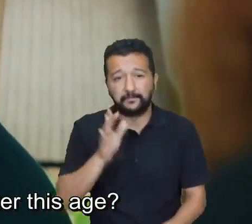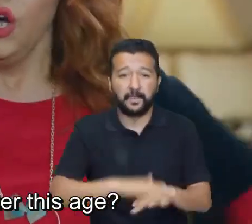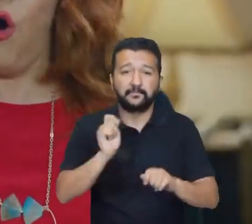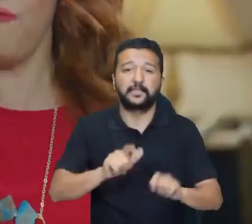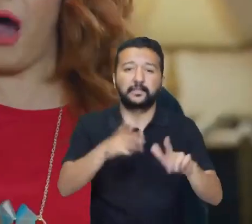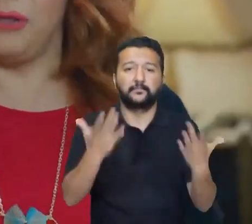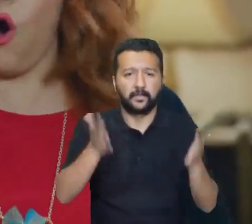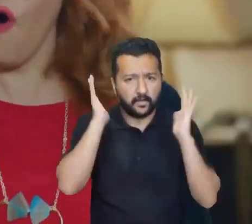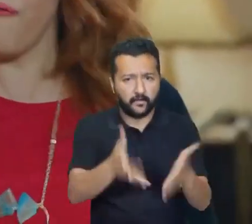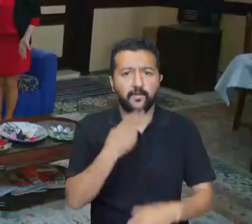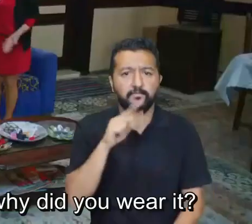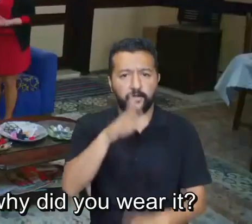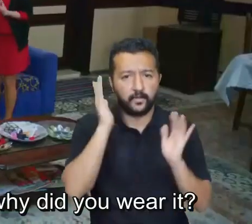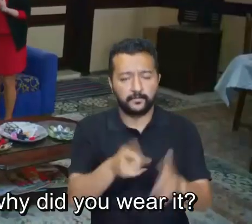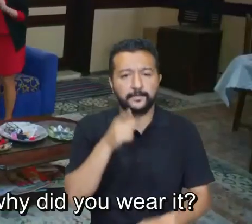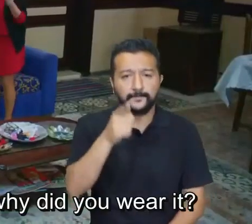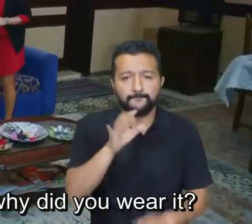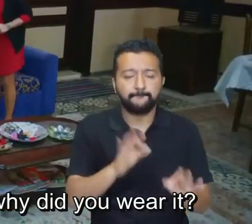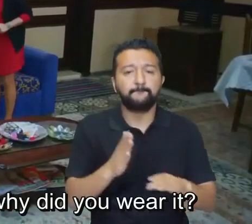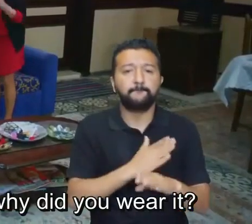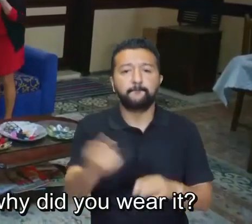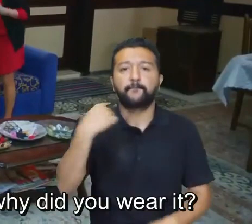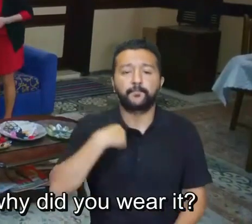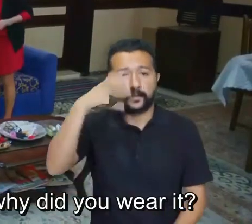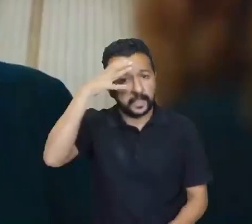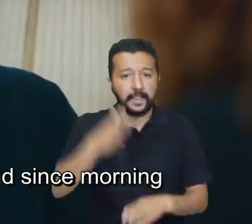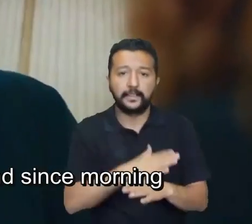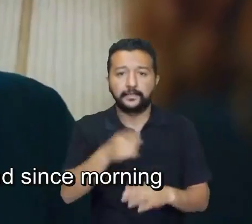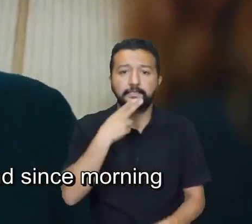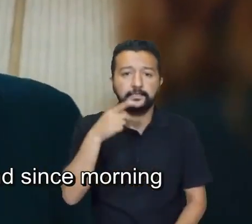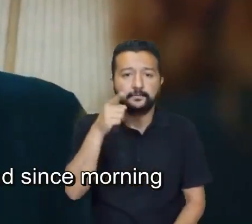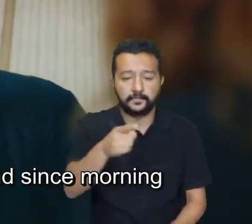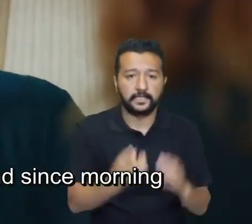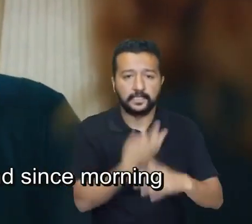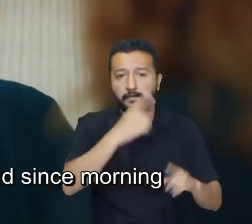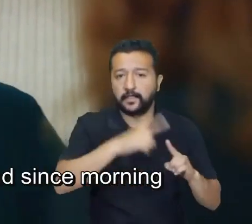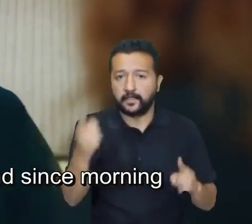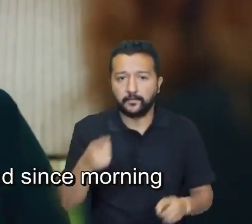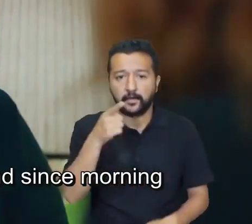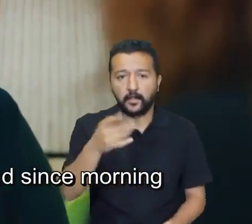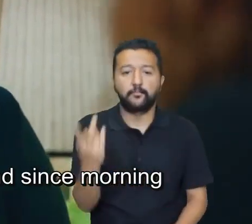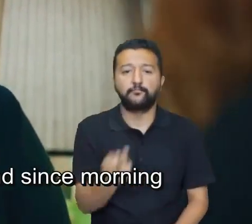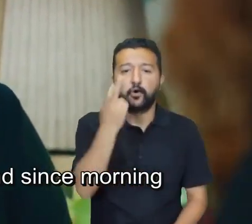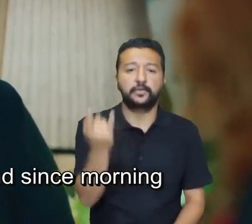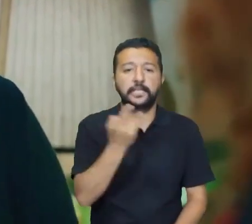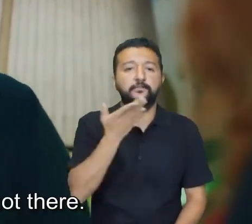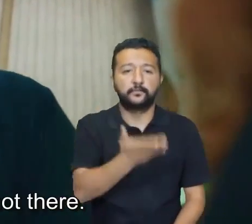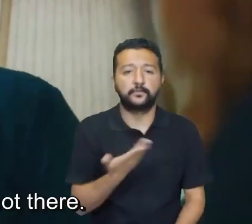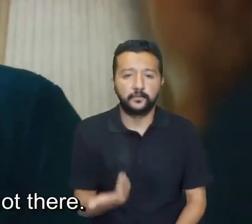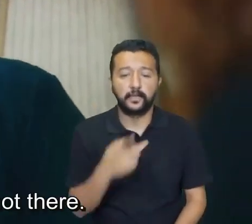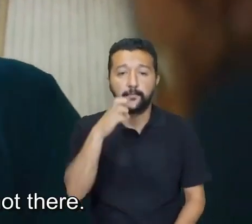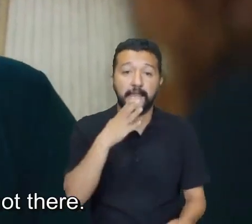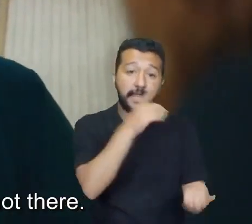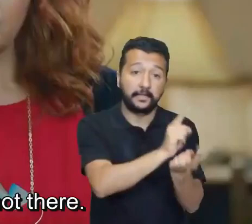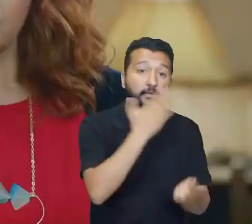yapsın seni? Of abla of! Ya sen gene niye taktın bana, niye taktın? Kızım sabahtan beri aylak aylak dolaşıyorsun.